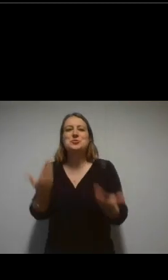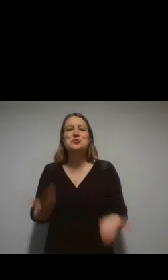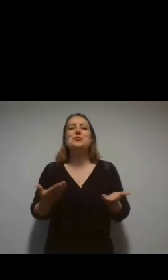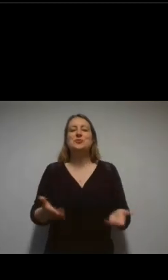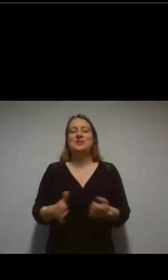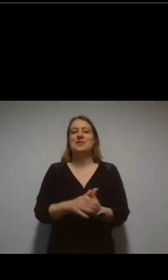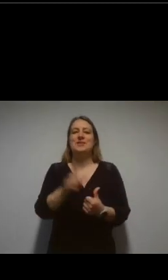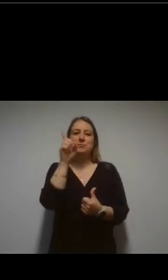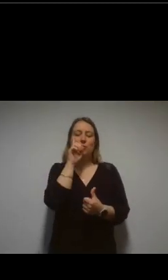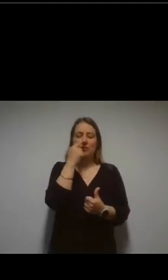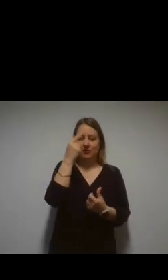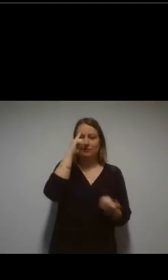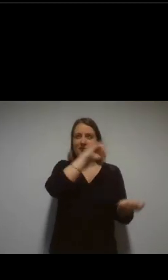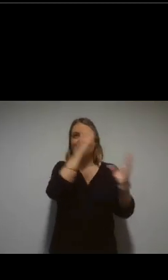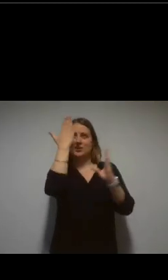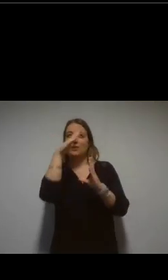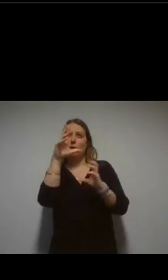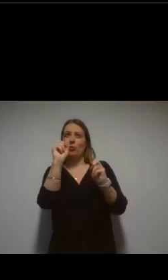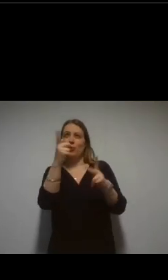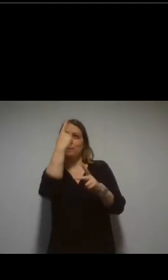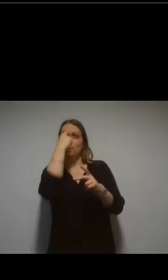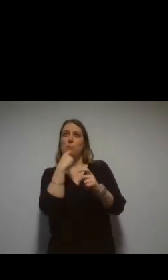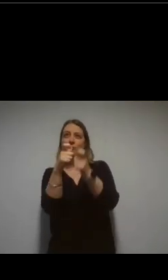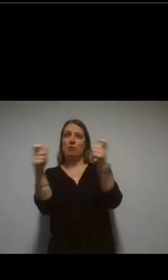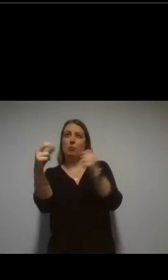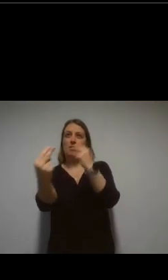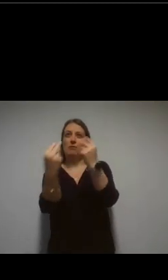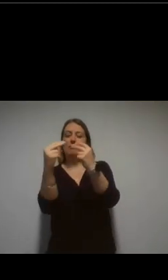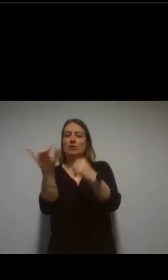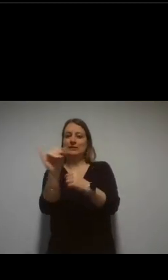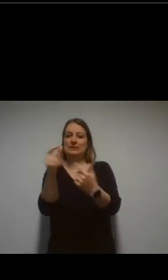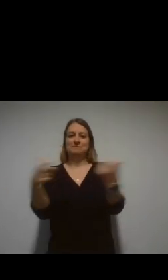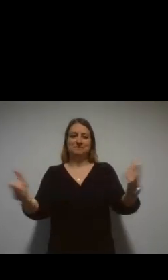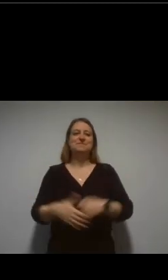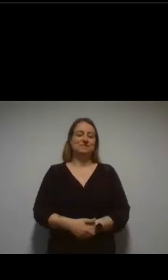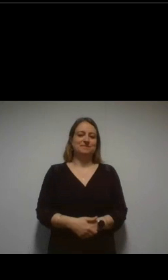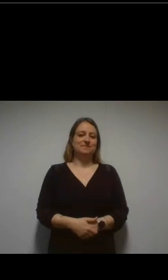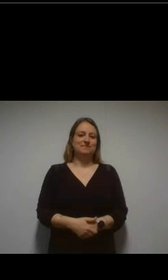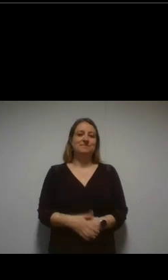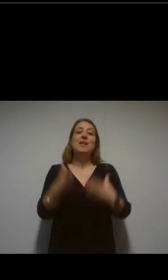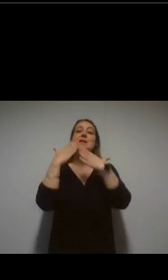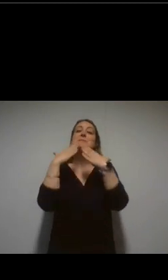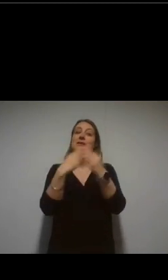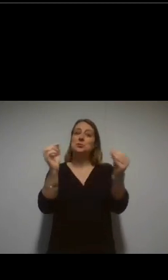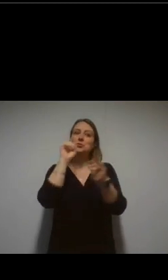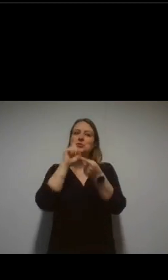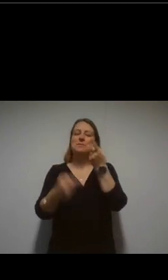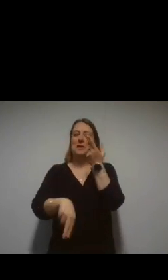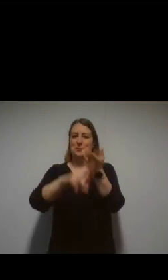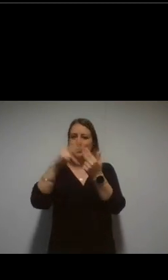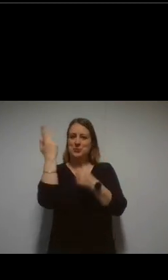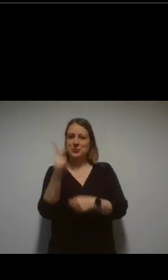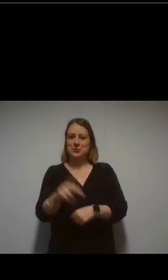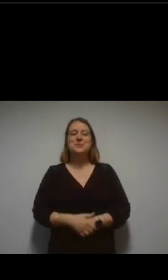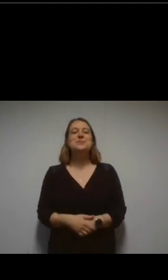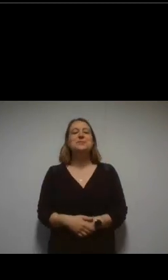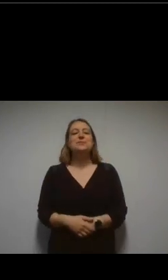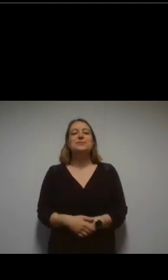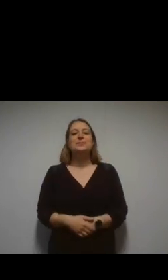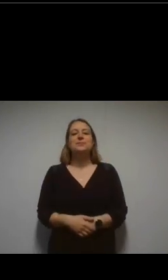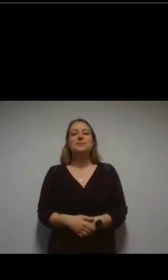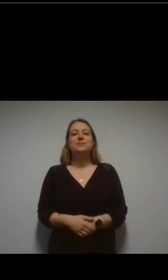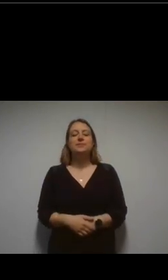du coup un peu en tête le profil d'entreprise qui nous regarde. Merci pour ces réponses. Donc n'hésitez pas, hein, je les